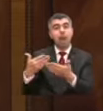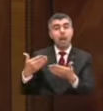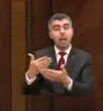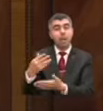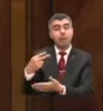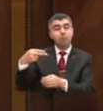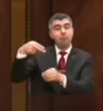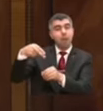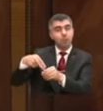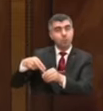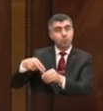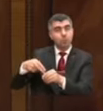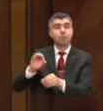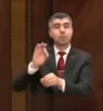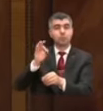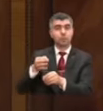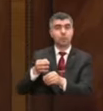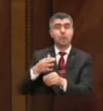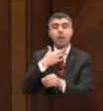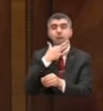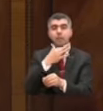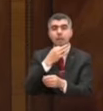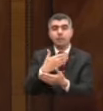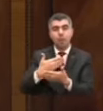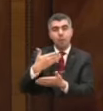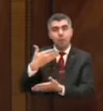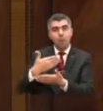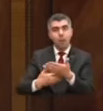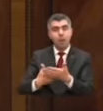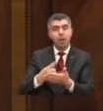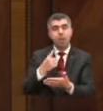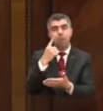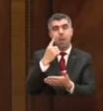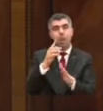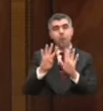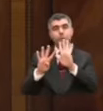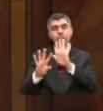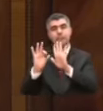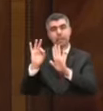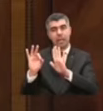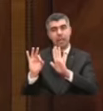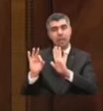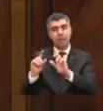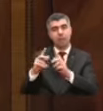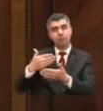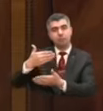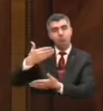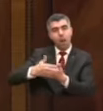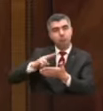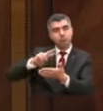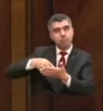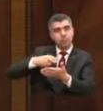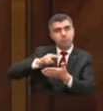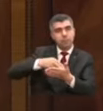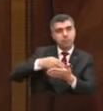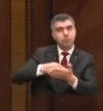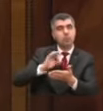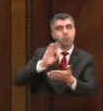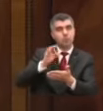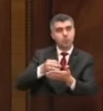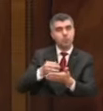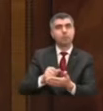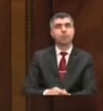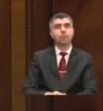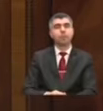الراي ديال القضاء يمكن ليها دير تبسيط المساطر ولينا كنعطيو 190 رخصه ديال المحطات بعد ما كانوا كيعانيو الناس اللي كيستمروا في